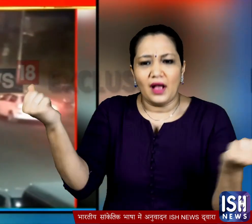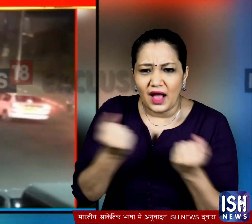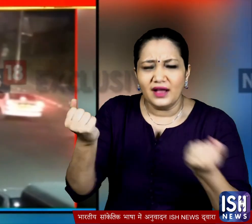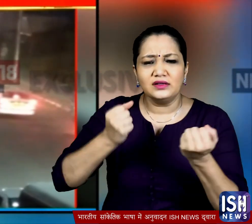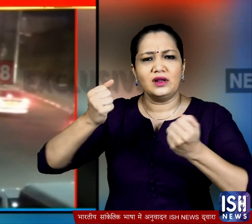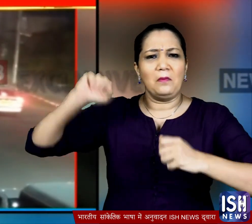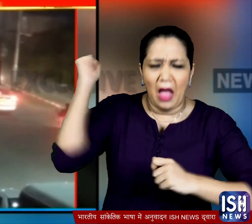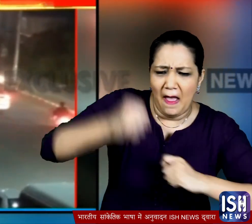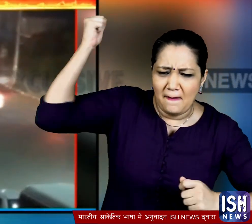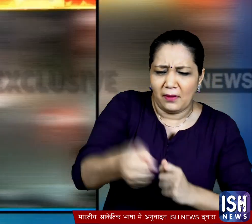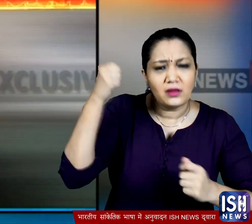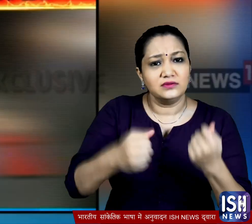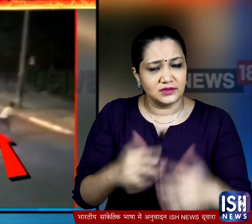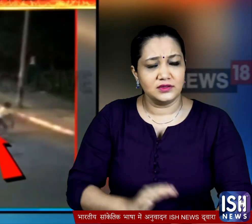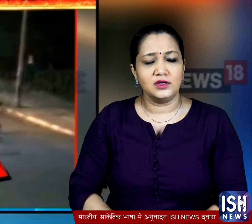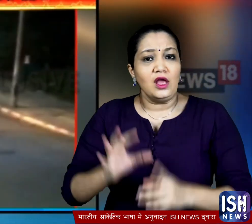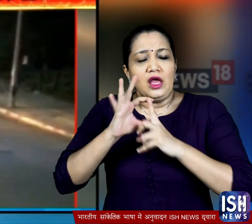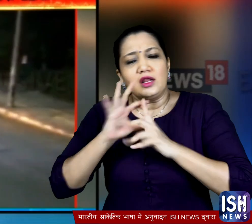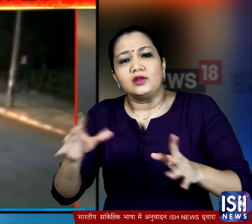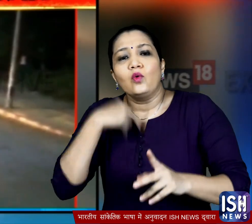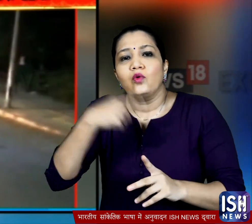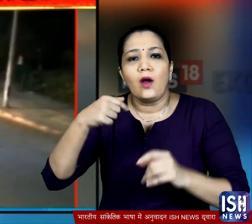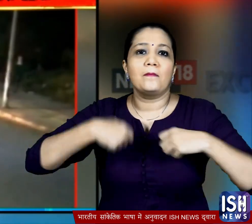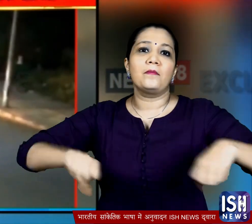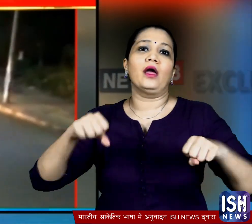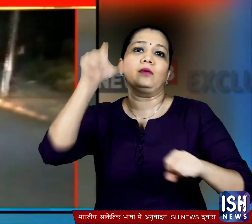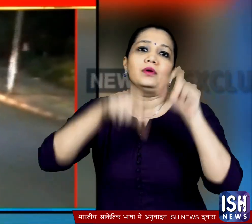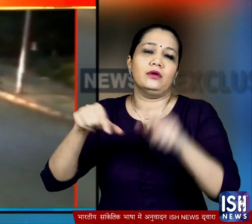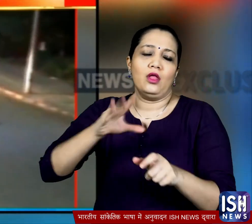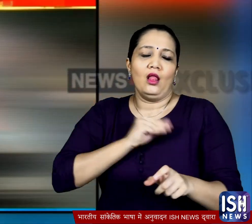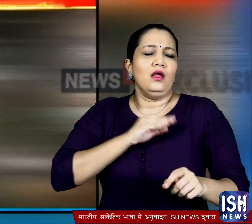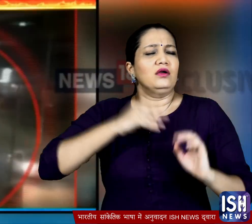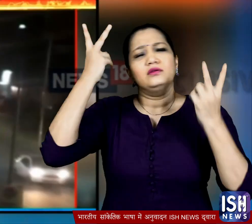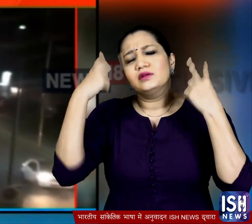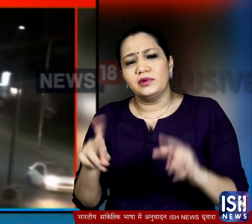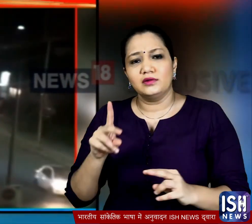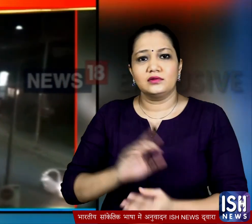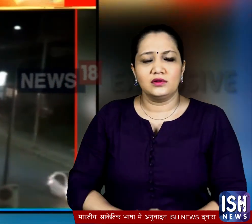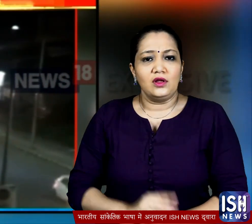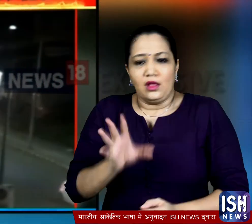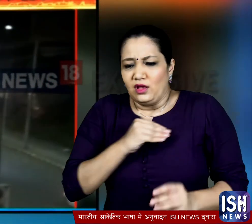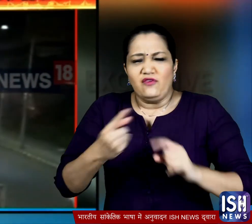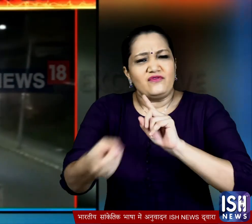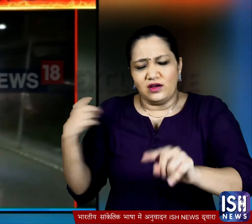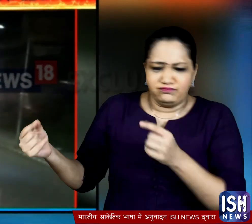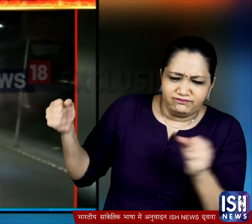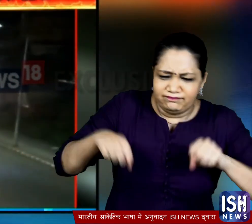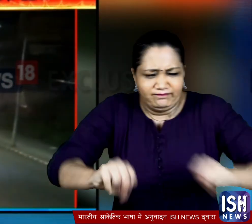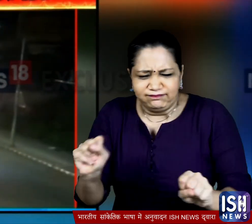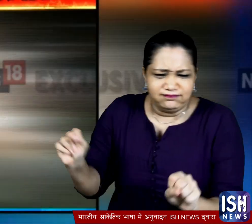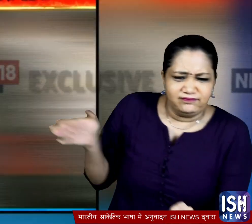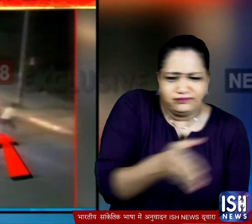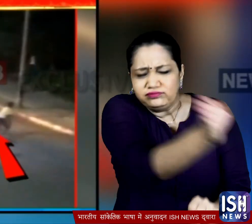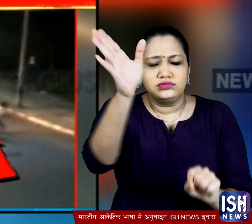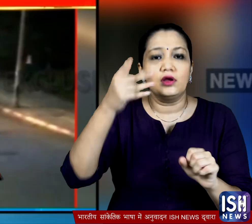कई गाड़ियों पर भी उन दोनों ने हमला किया। सबसे ज्यादा डर का सामना तो मोटरसाइकिल चलाने वालों ने किया। उन्हें उन बदमाशों के डर से तेजी से भागना